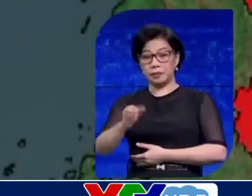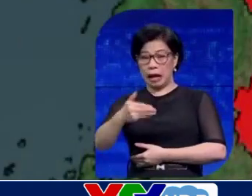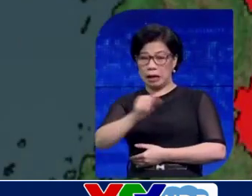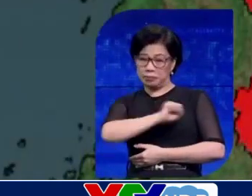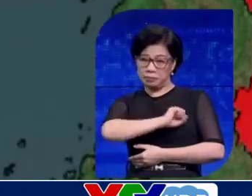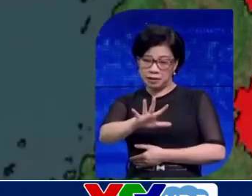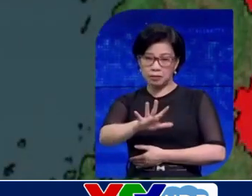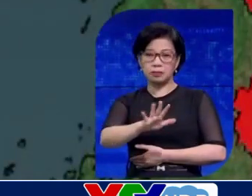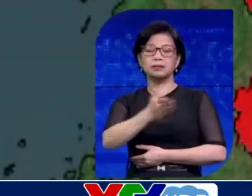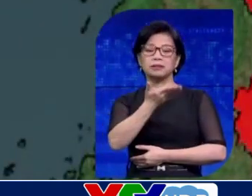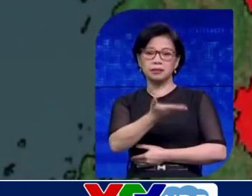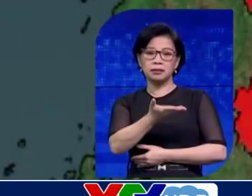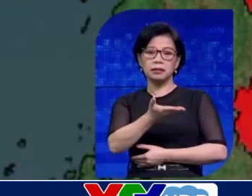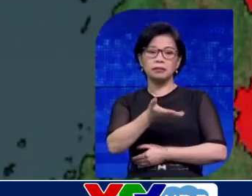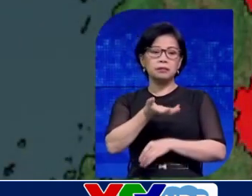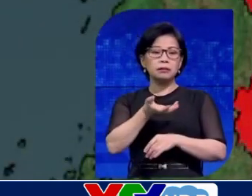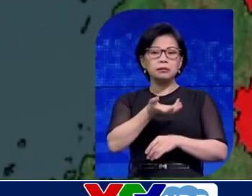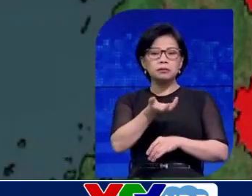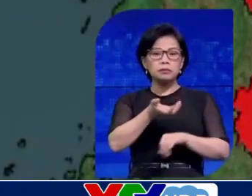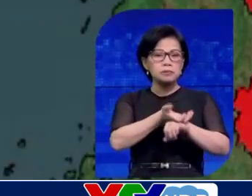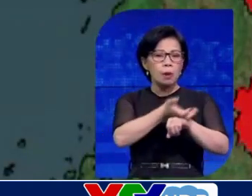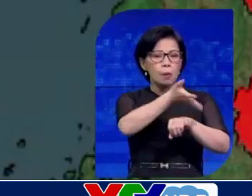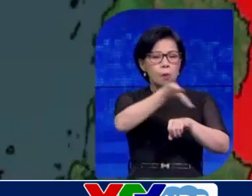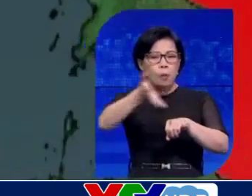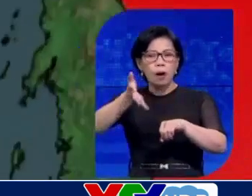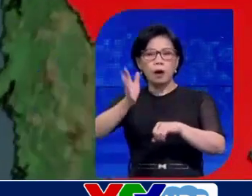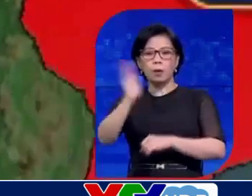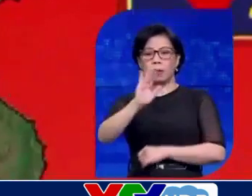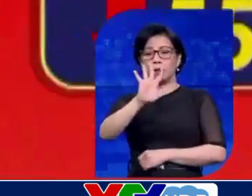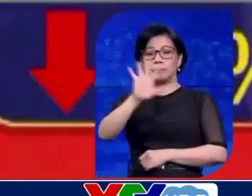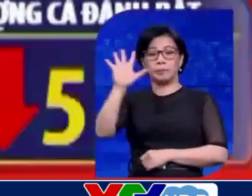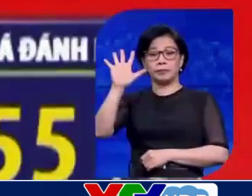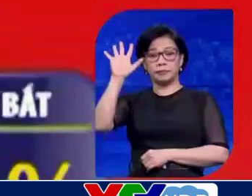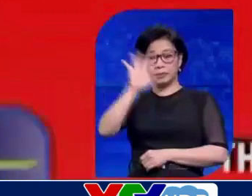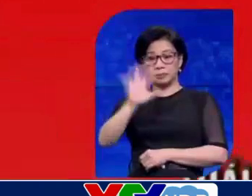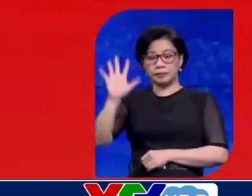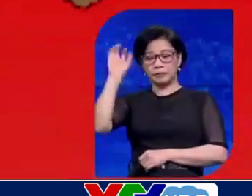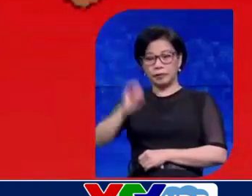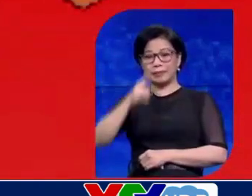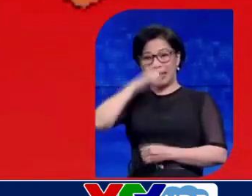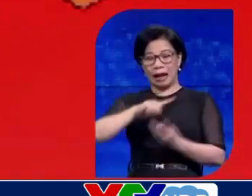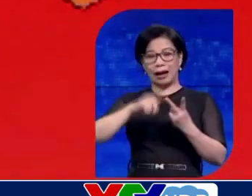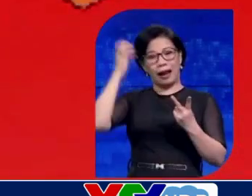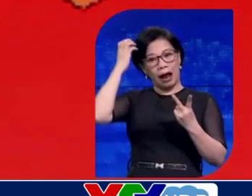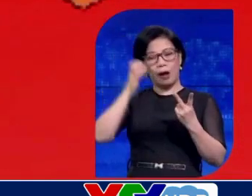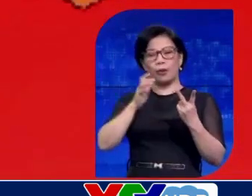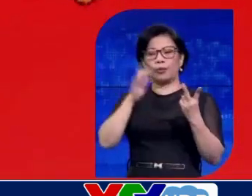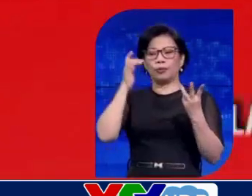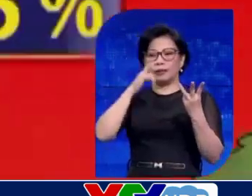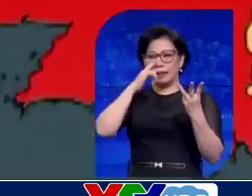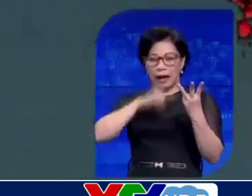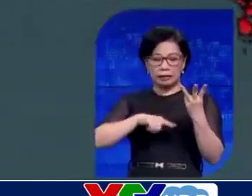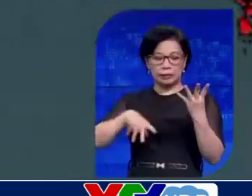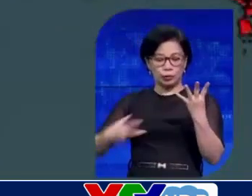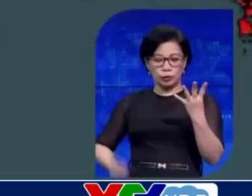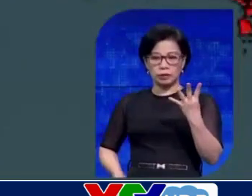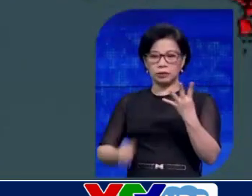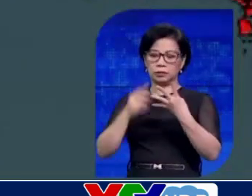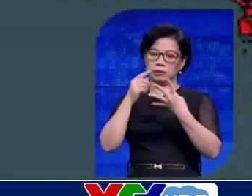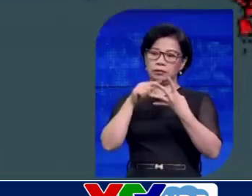phần trăm tại từng nước trong khu vực sẽ là 55% ở Thái Lan, 50% ở Lào, 35% ở Campuchia